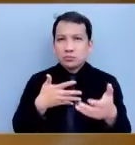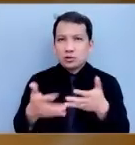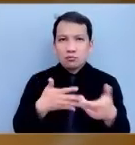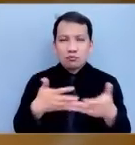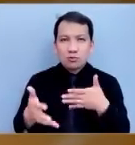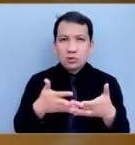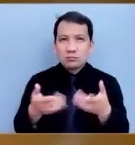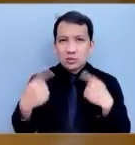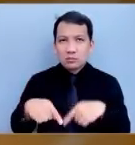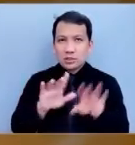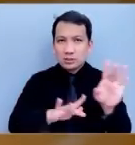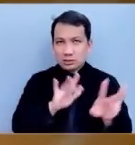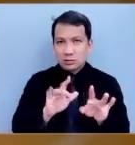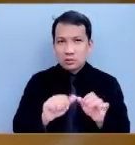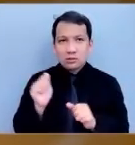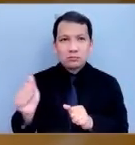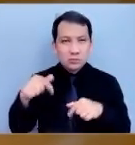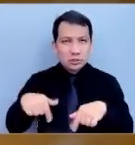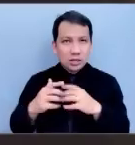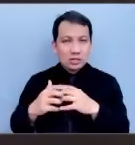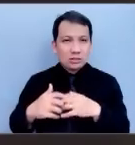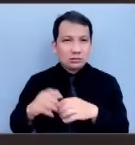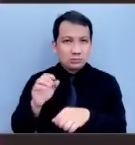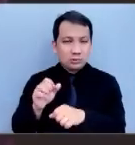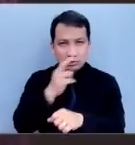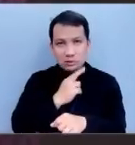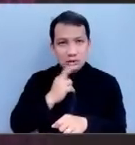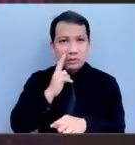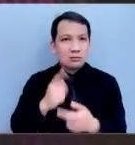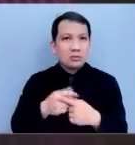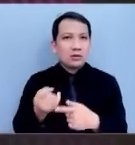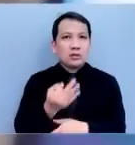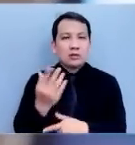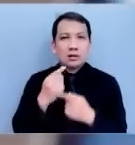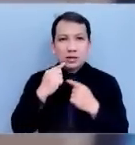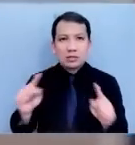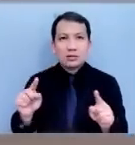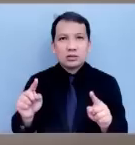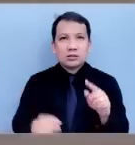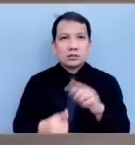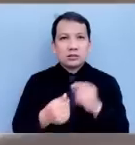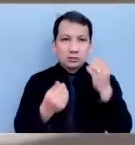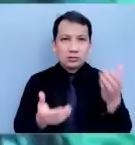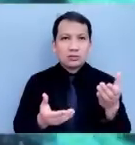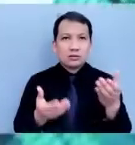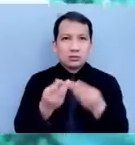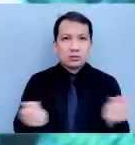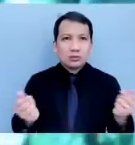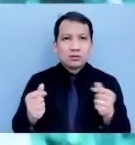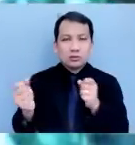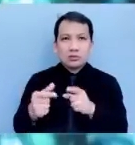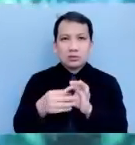anong klase ng harassment sa kanilang establishmento. Yun nga lang, ilang oras matapos itong ma-upload, nawala rin ang statement na